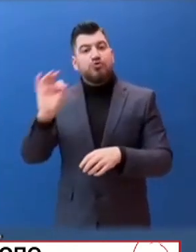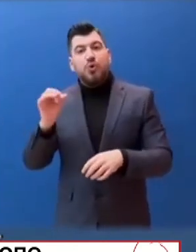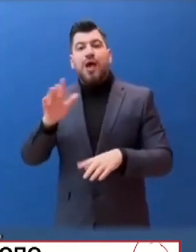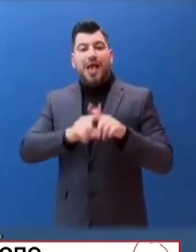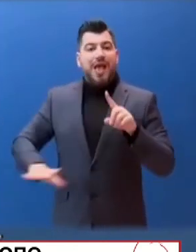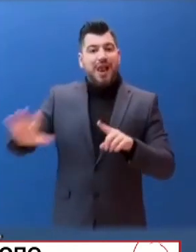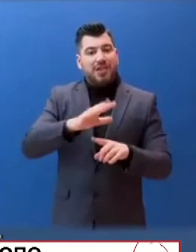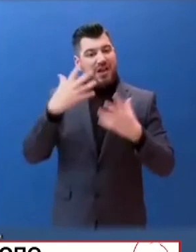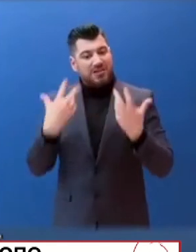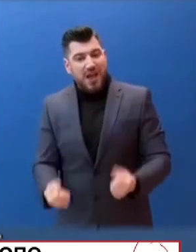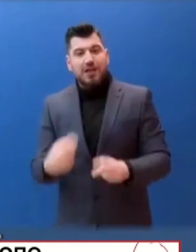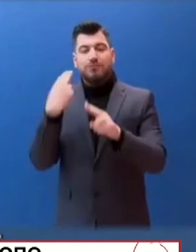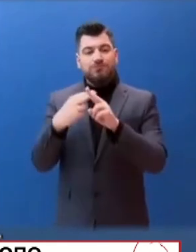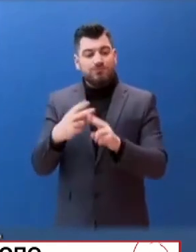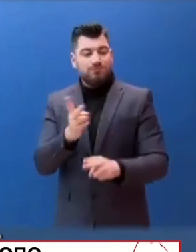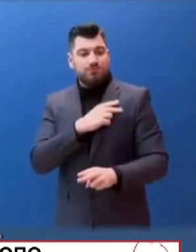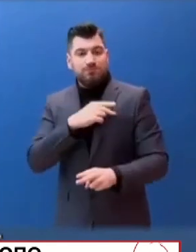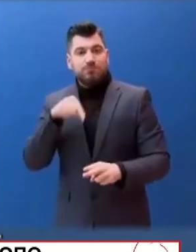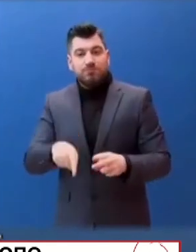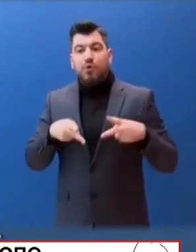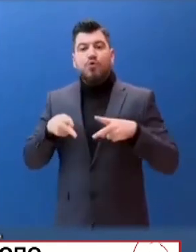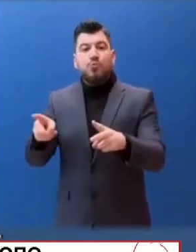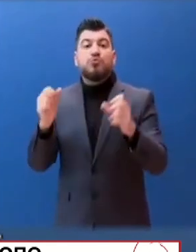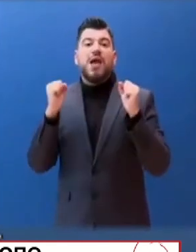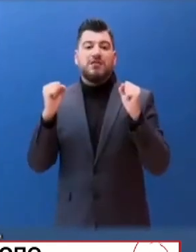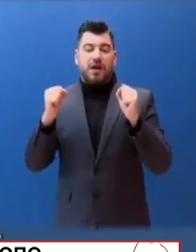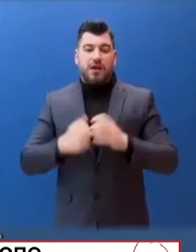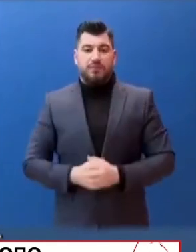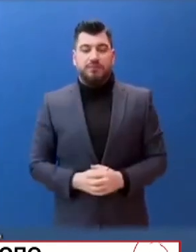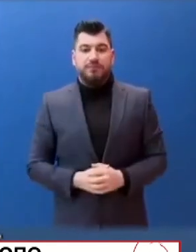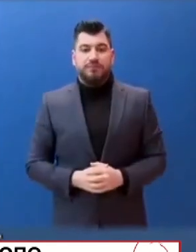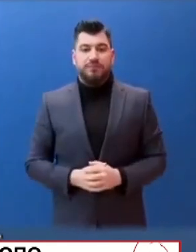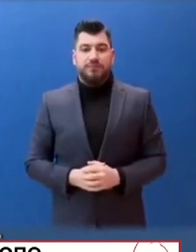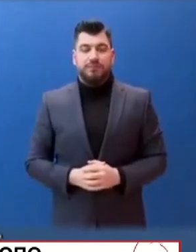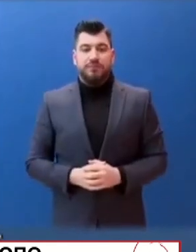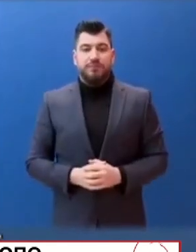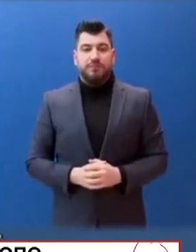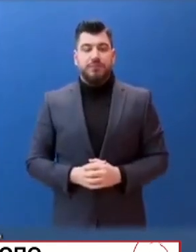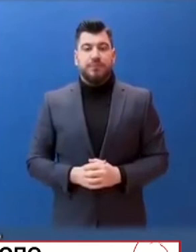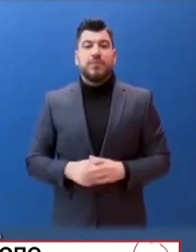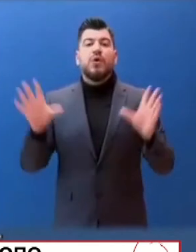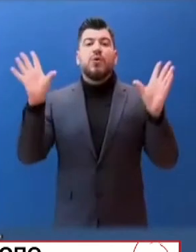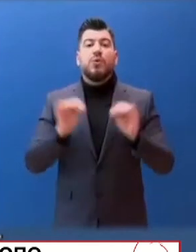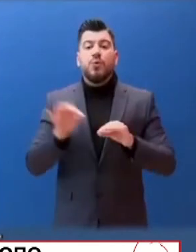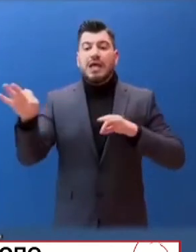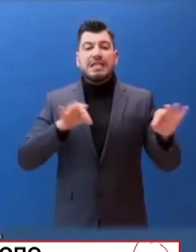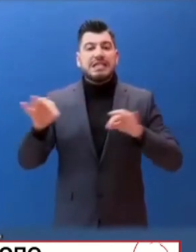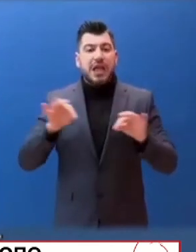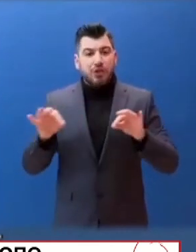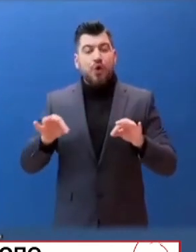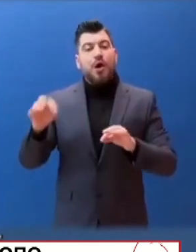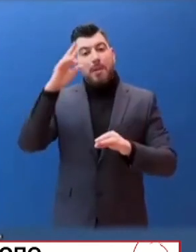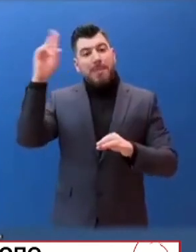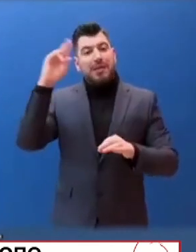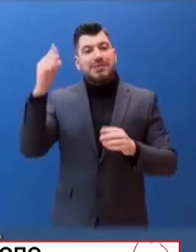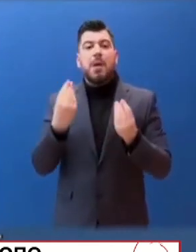αξιόπιστους, οικονομικούς και ασφαλείς αυτοκινητόδρομους. Για το σχέδιο σχετικά με την αναβάθμιση